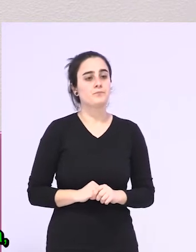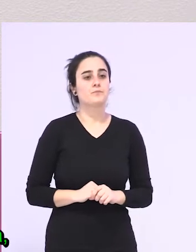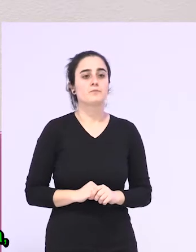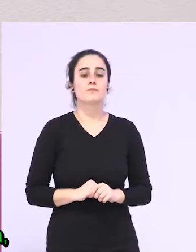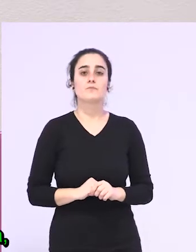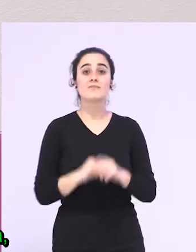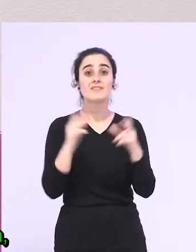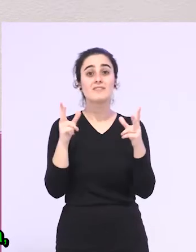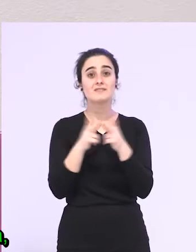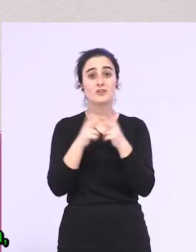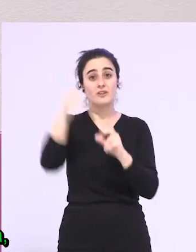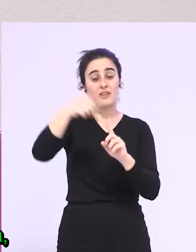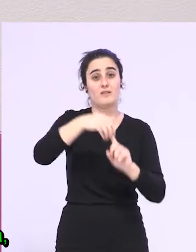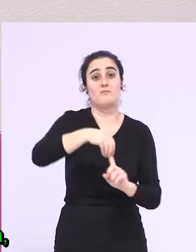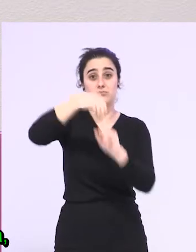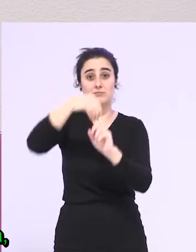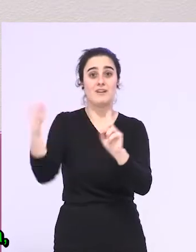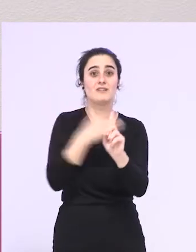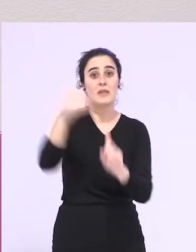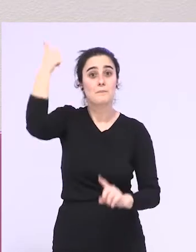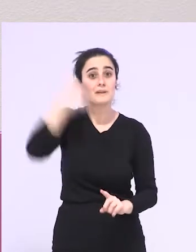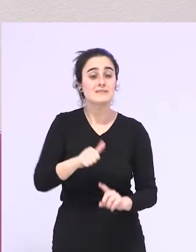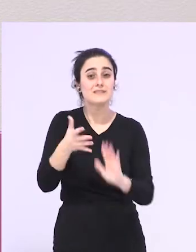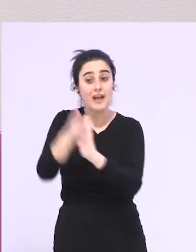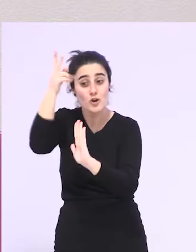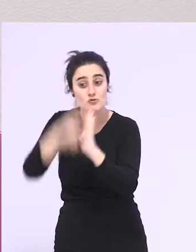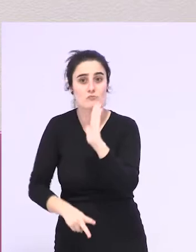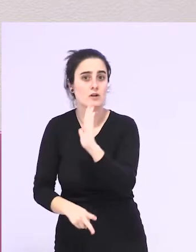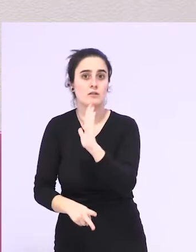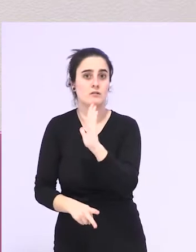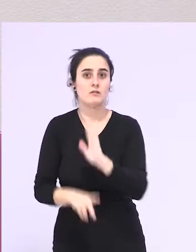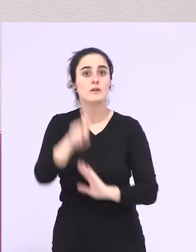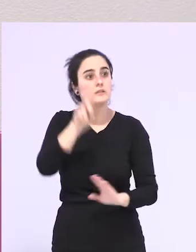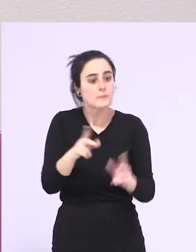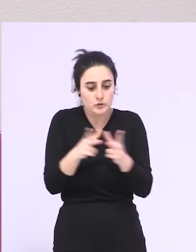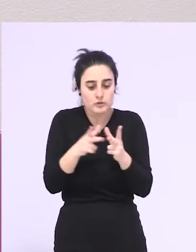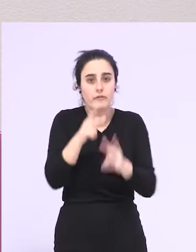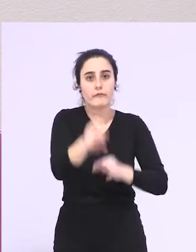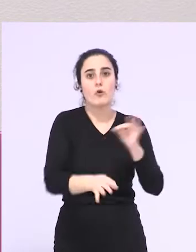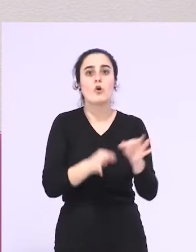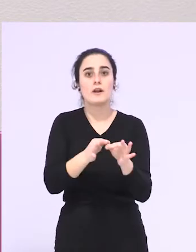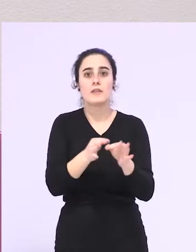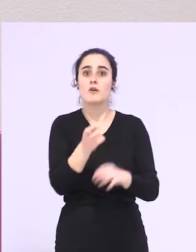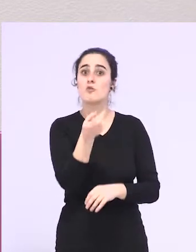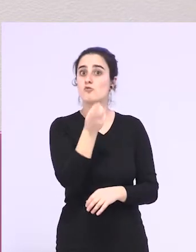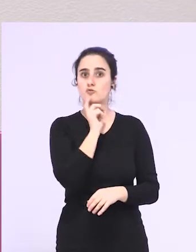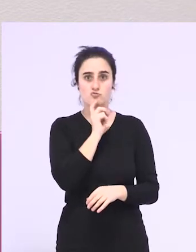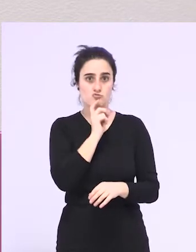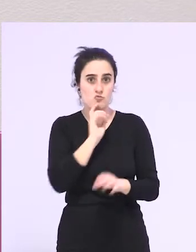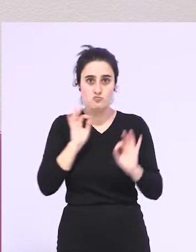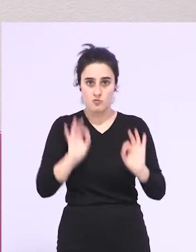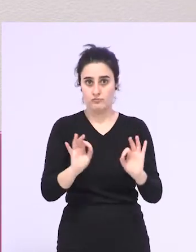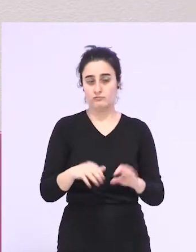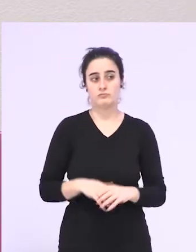Gizarte patriarkal baten indarkeria matxista da ez bakarrikan araua, da nolabait gizartearen antolaketa horri eusteko ezinbesteko tresna,